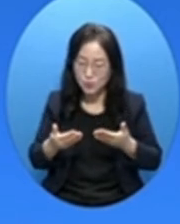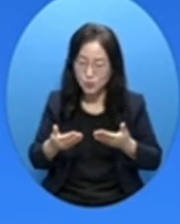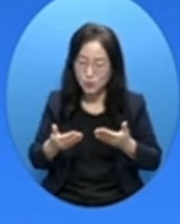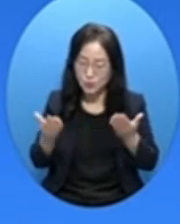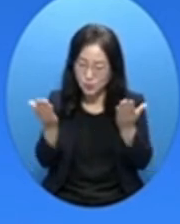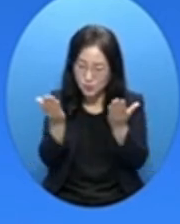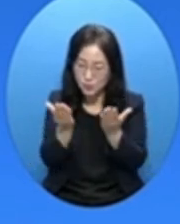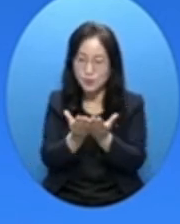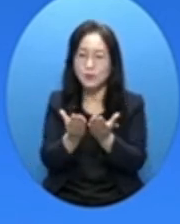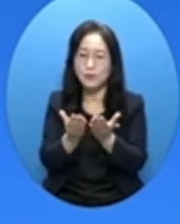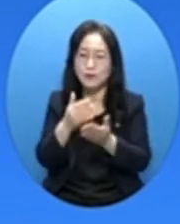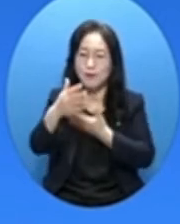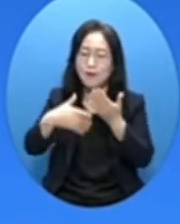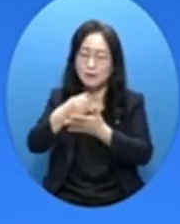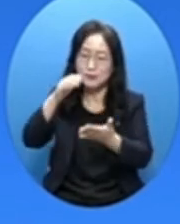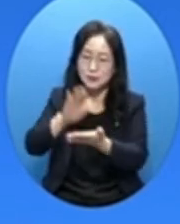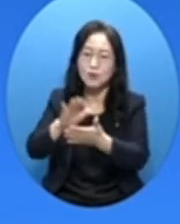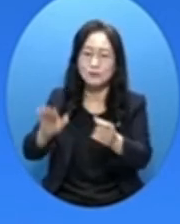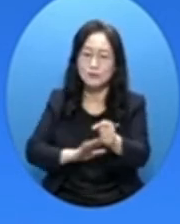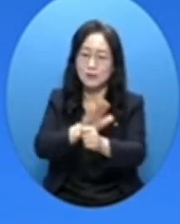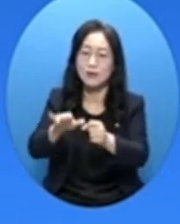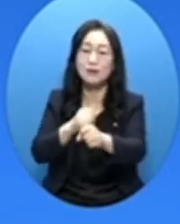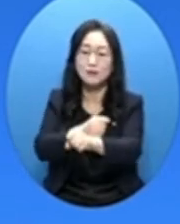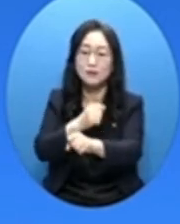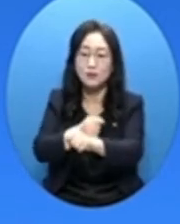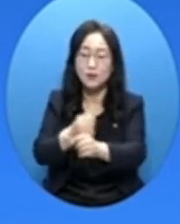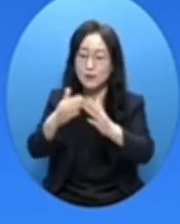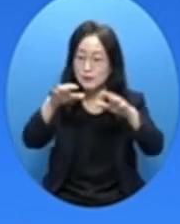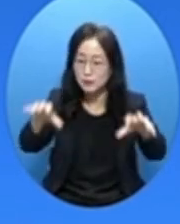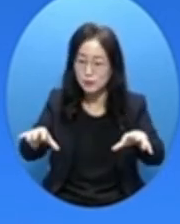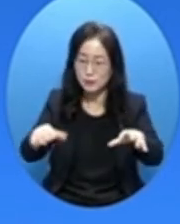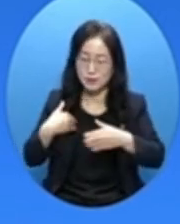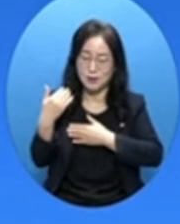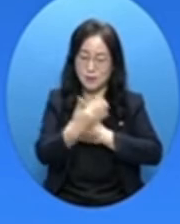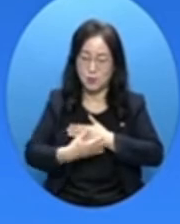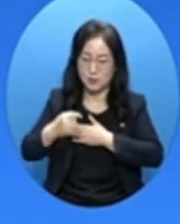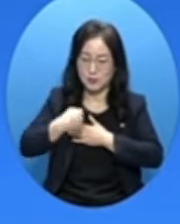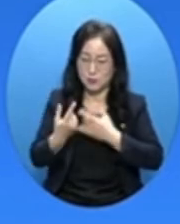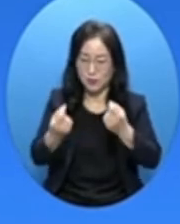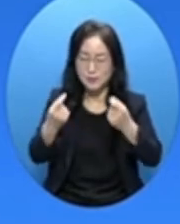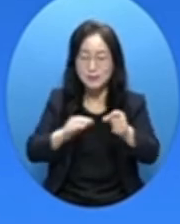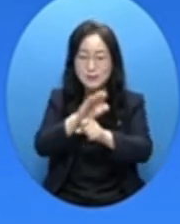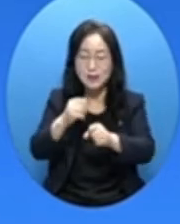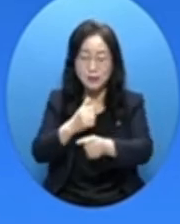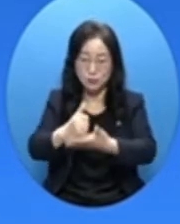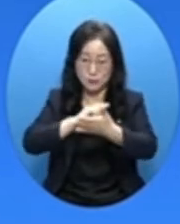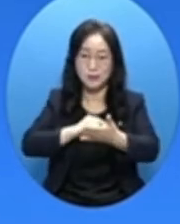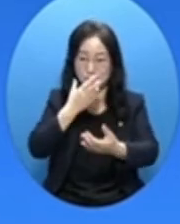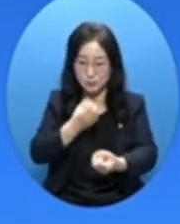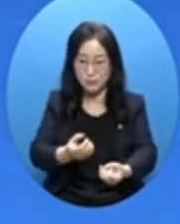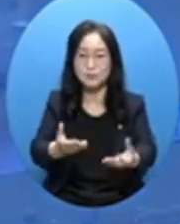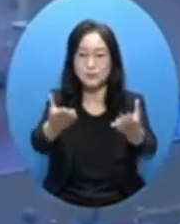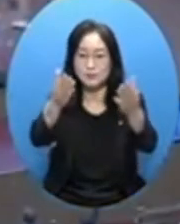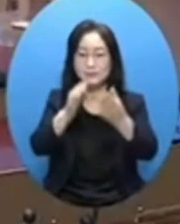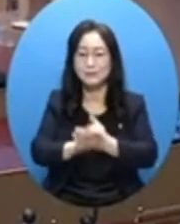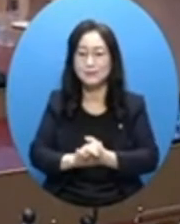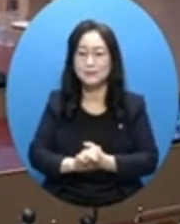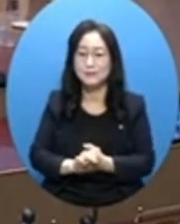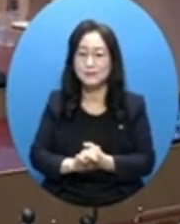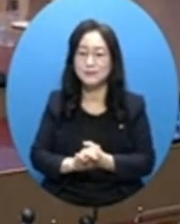가르침대로 하나님을 뜨겁게 사랑하고 이웃을 내 몸처럼 사랑하는 모두가 되기를 주님의 이름으로 축원합니다.